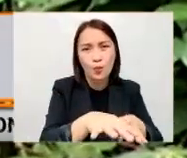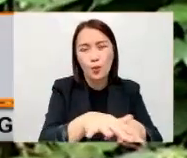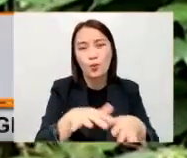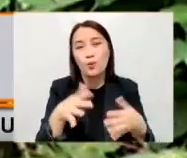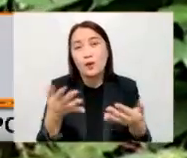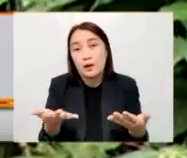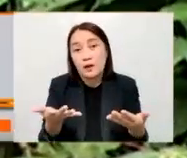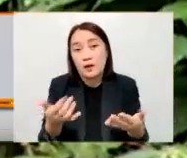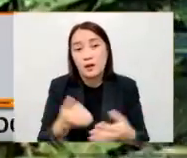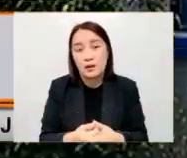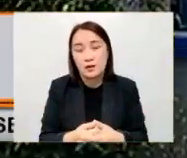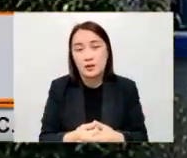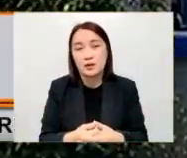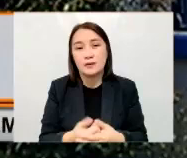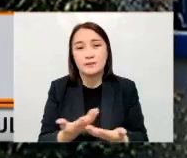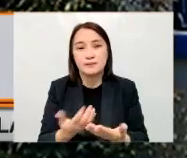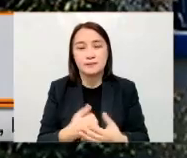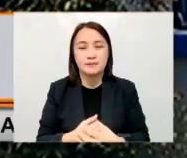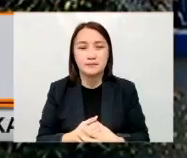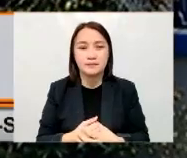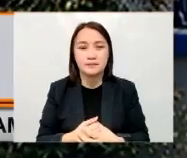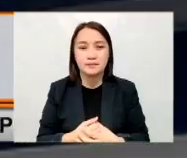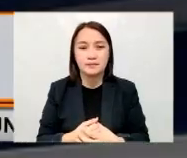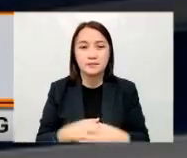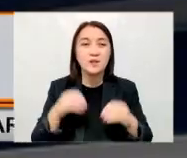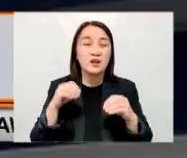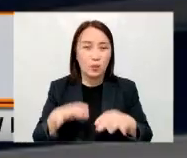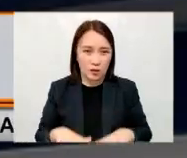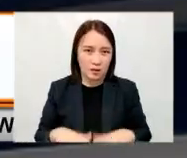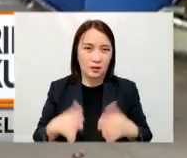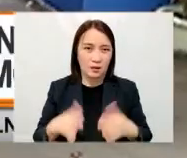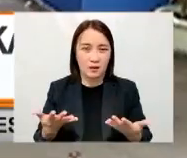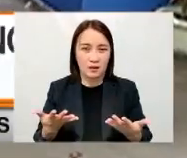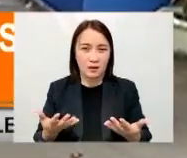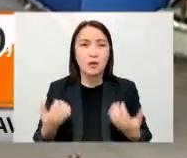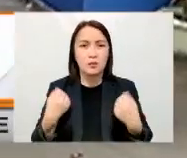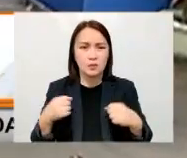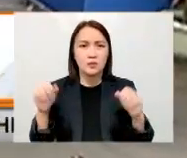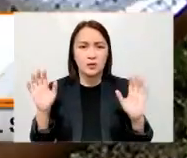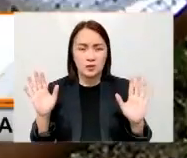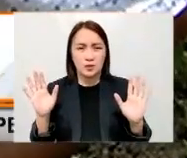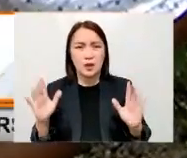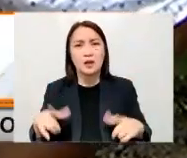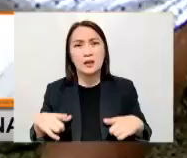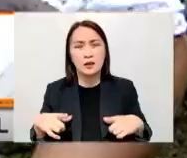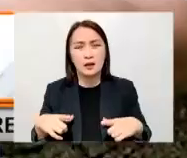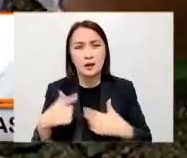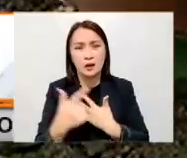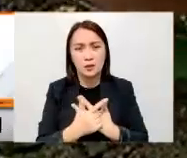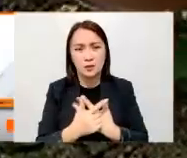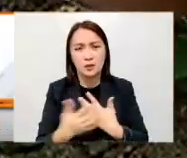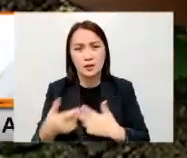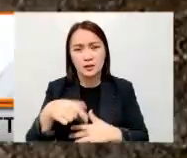aso tuluyan ng inanod. Kusa namang sumuko at nag-report sa mga pulis sa Laguna at Quezon ang magkapatid. Kasama nila